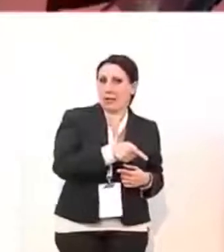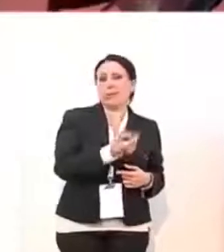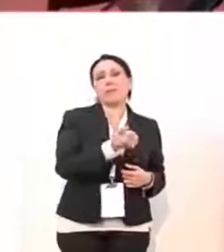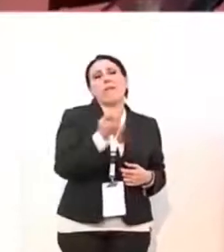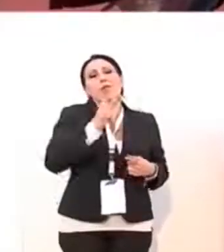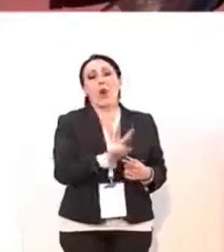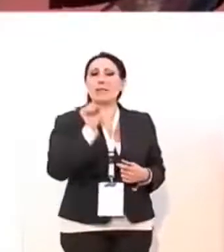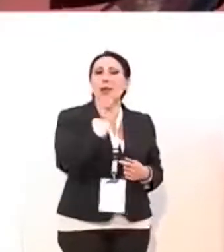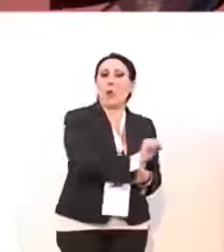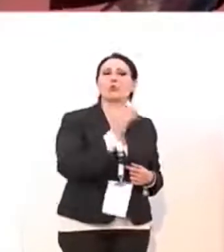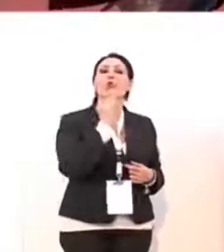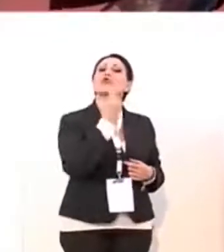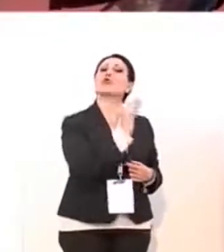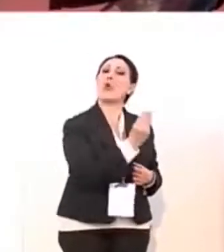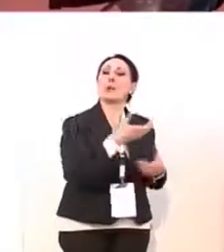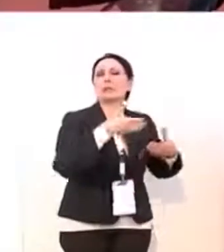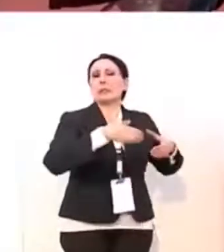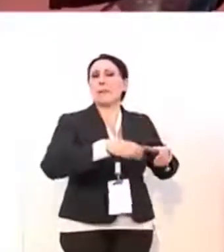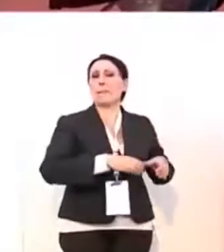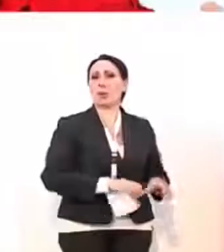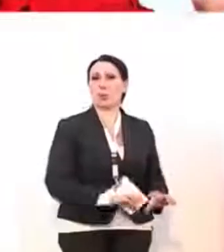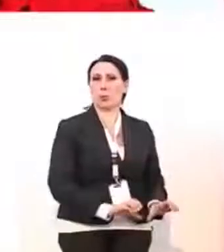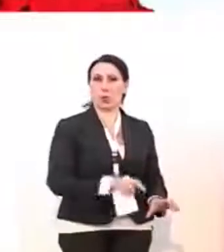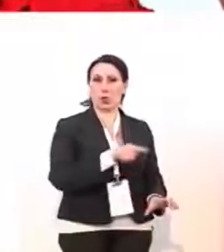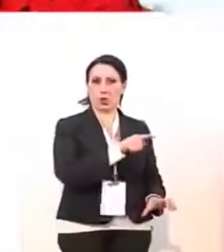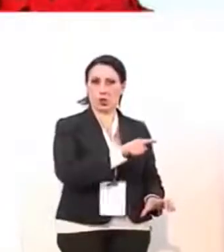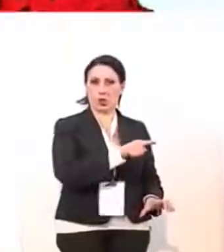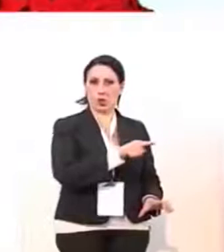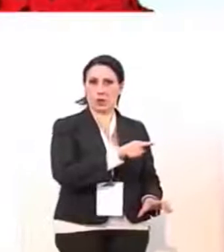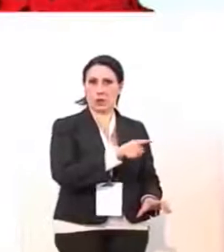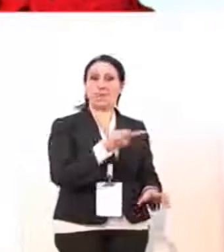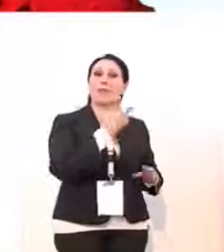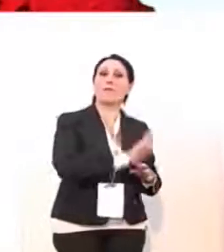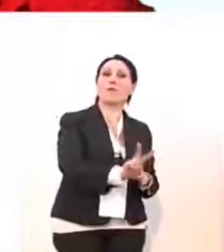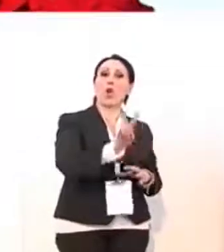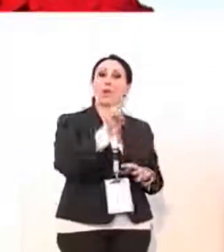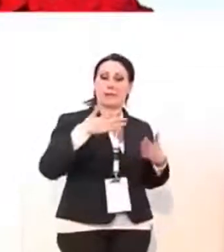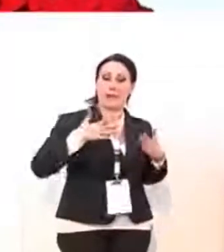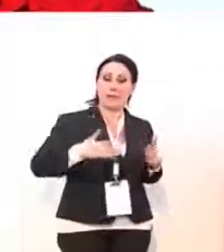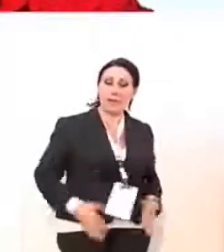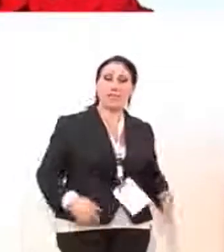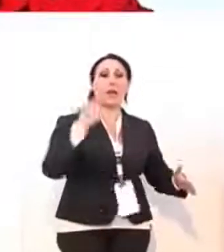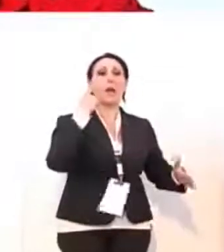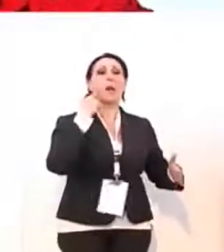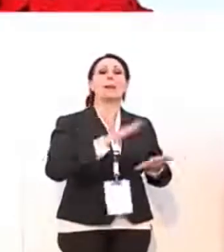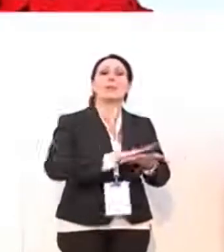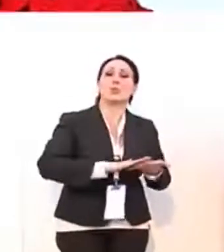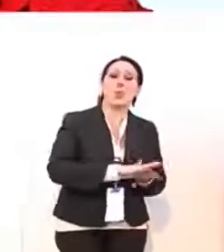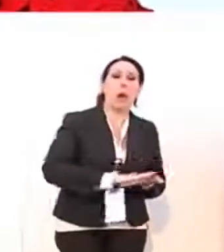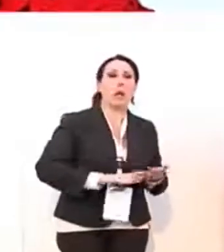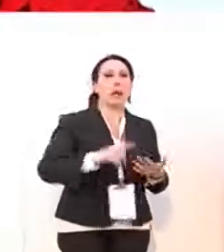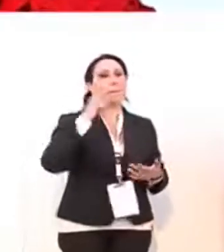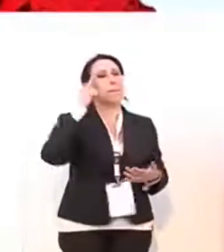trasversalmente. Diminuisce sia la violenza fisica che la sessuale che la psicologica. E questo potrebbe